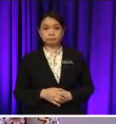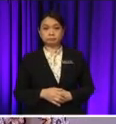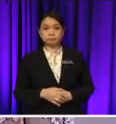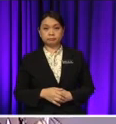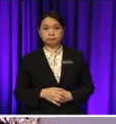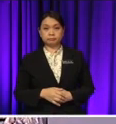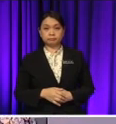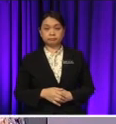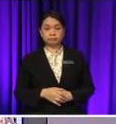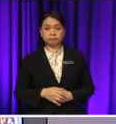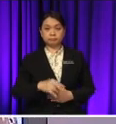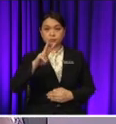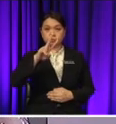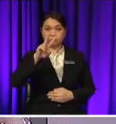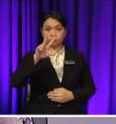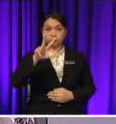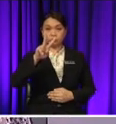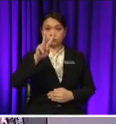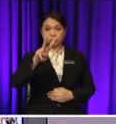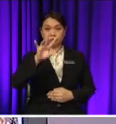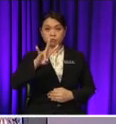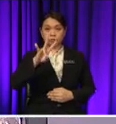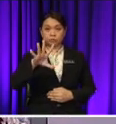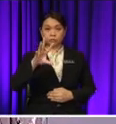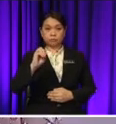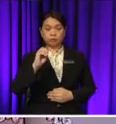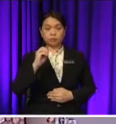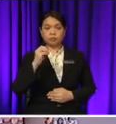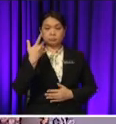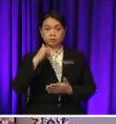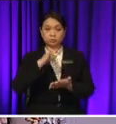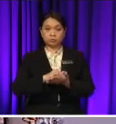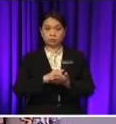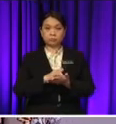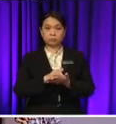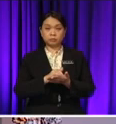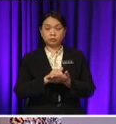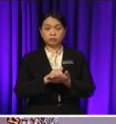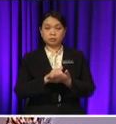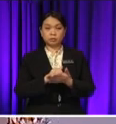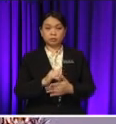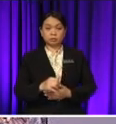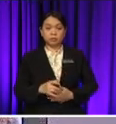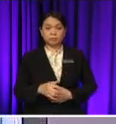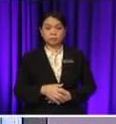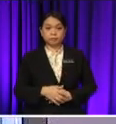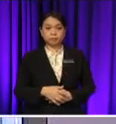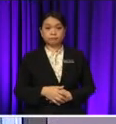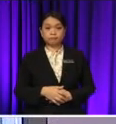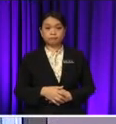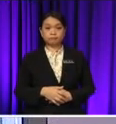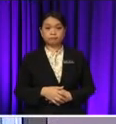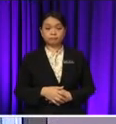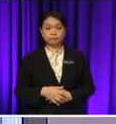berbagi kredit di sini tapi untuk sini dan sana